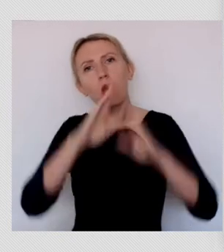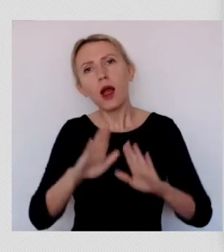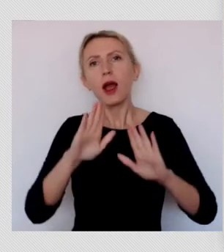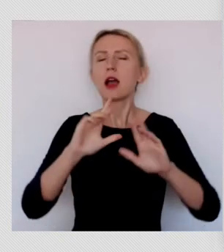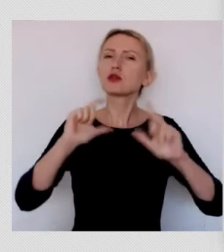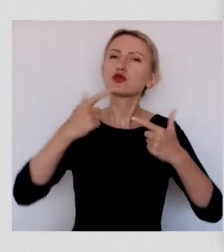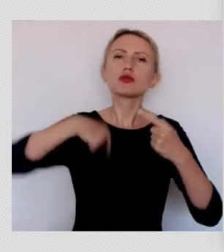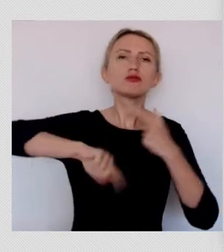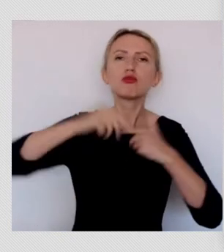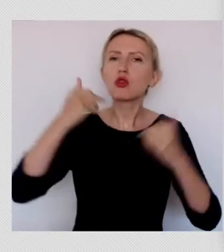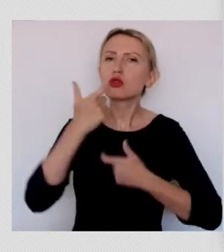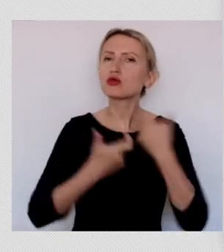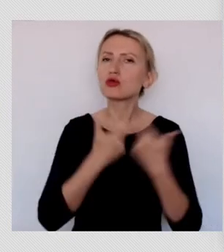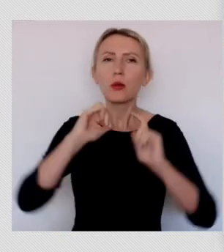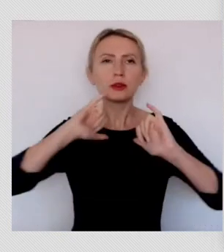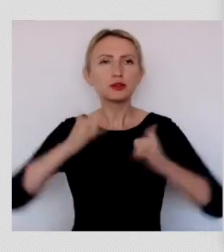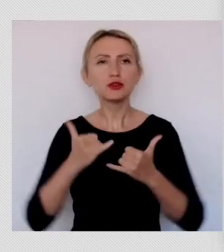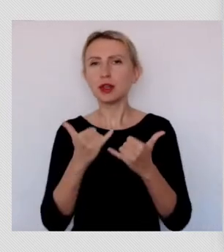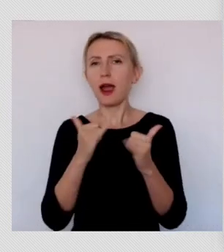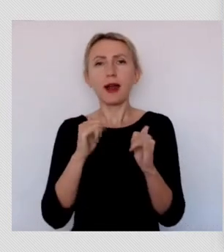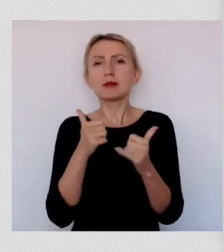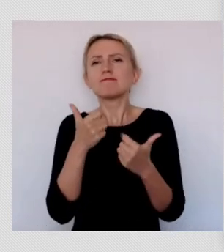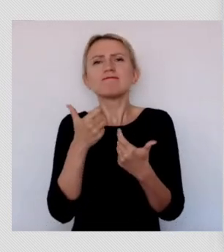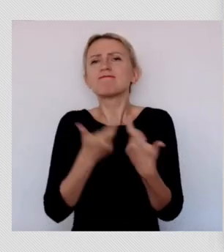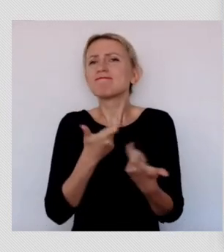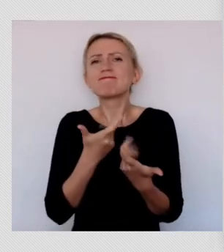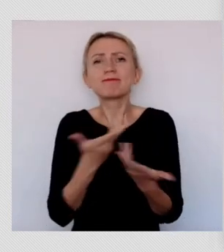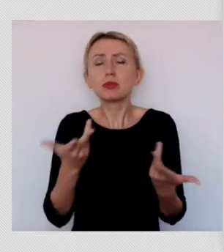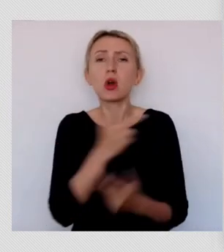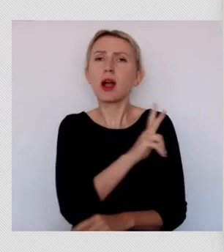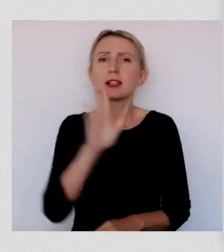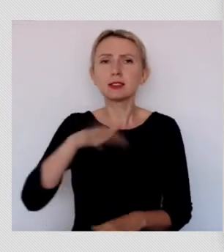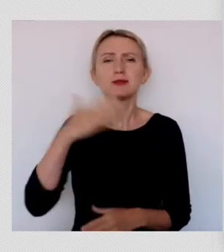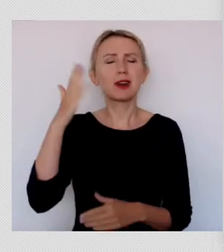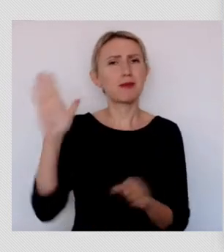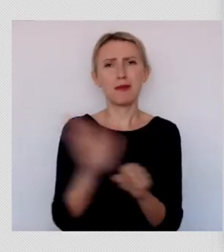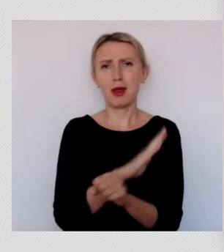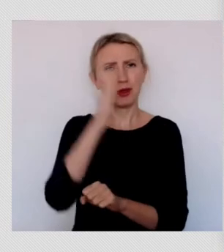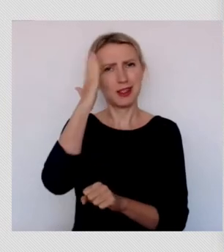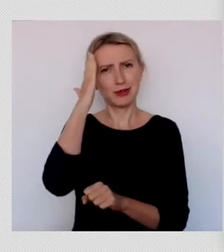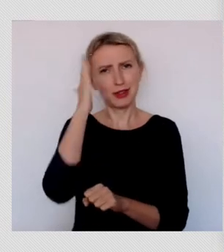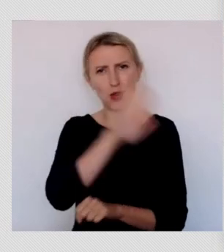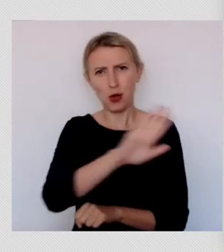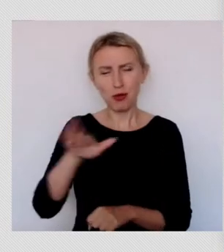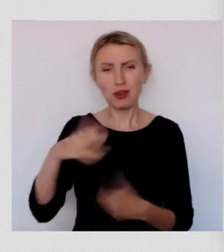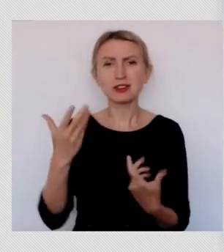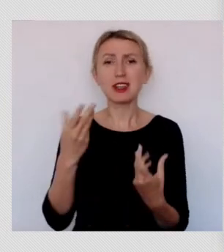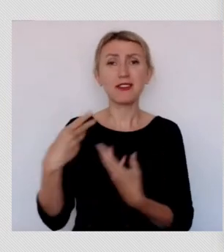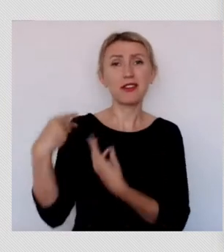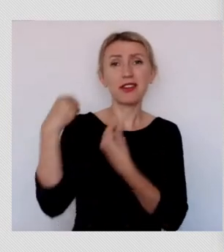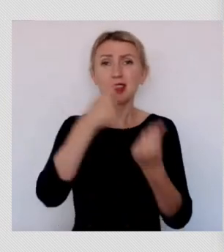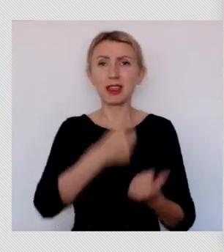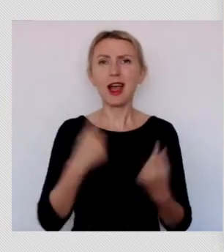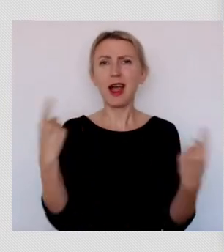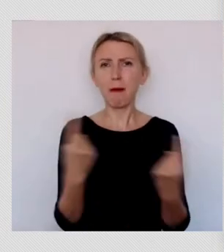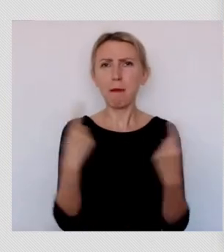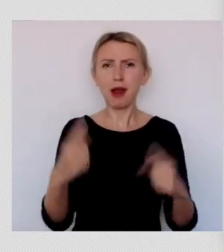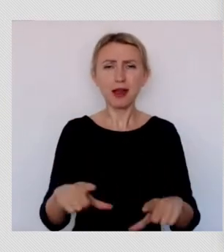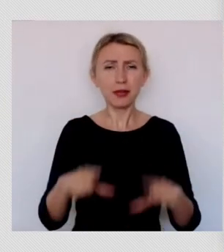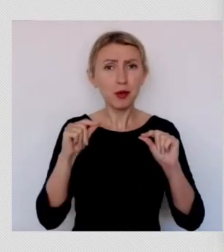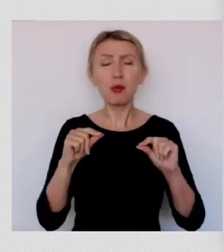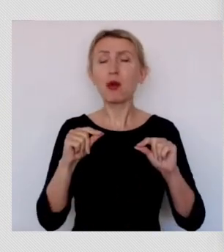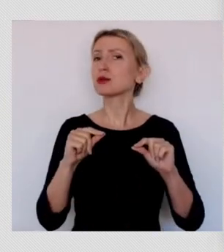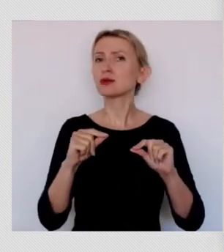możemy zrobić, jak możemy zrobić, no bo mamy wszyscy chyba pełną świadomość, że finansowanie kampanii wyborczej jest